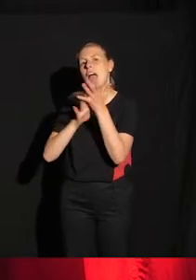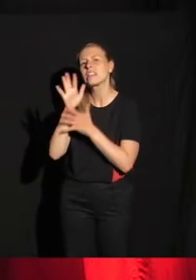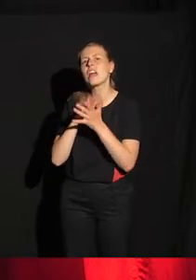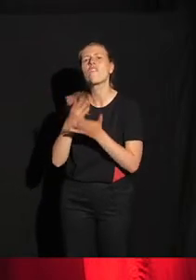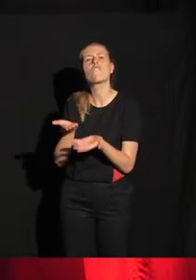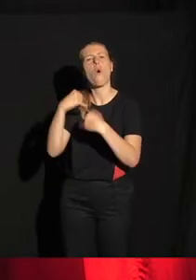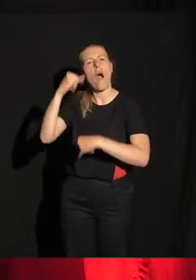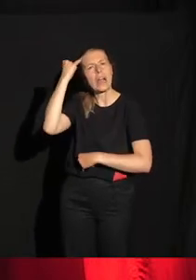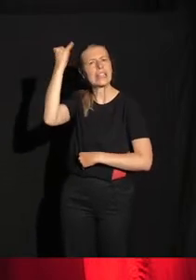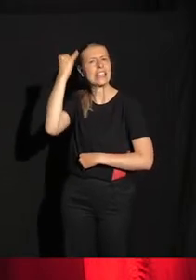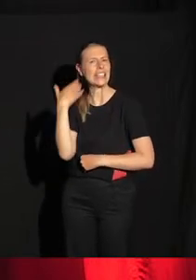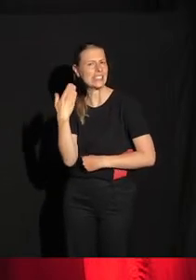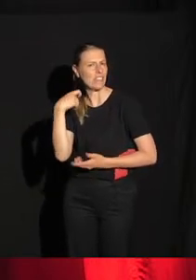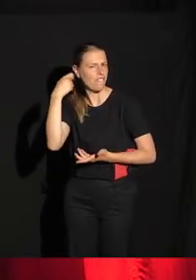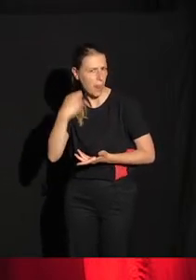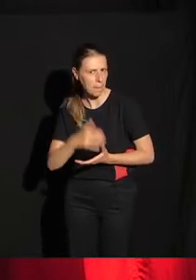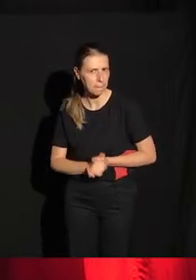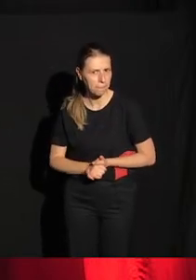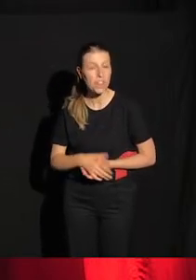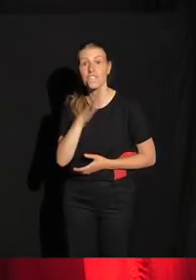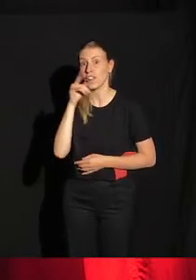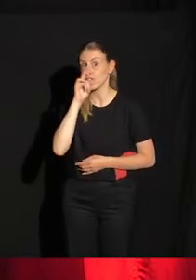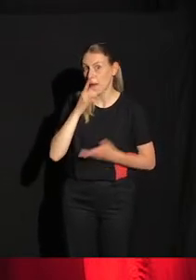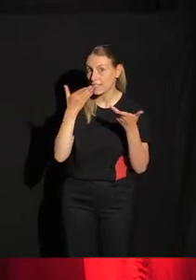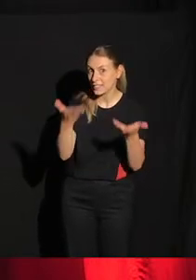Spaß, Zusammen.